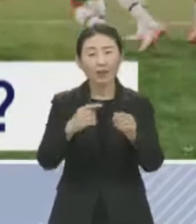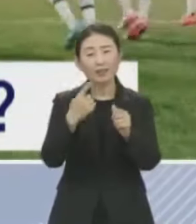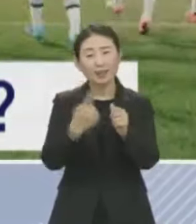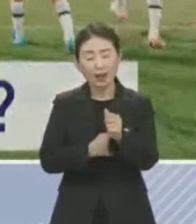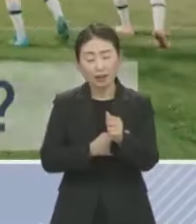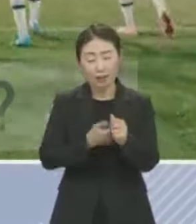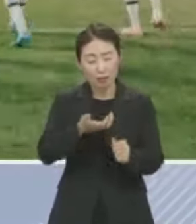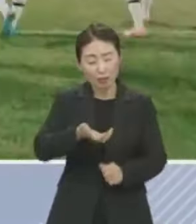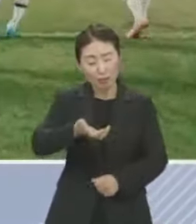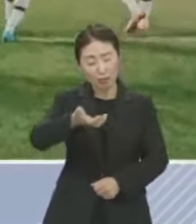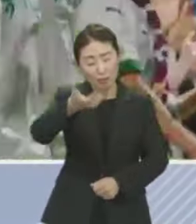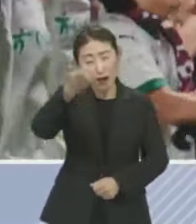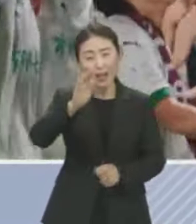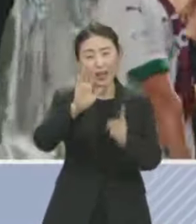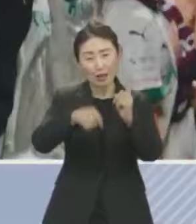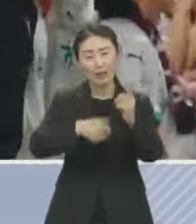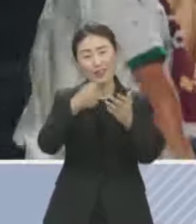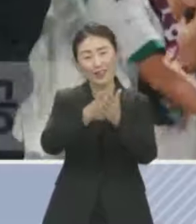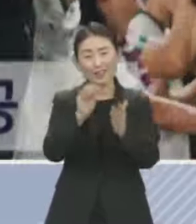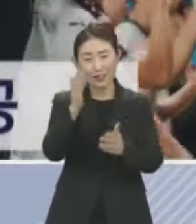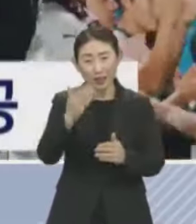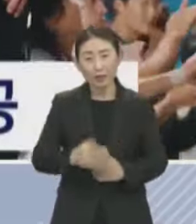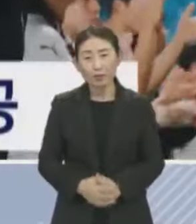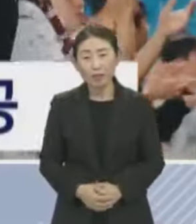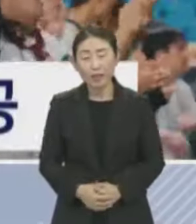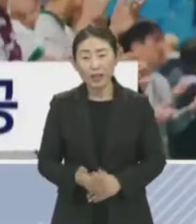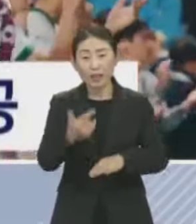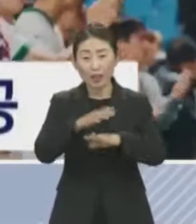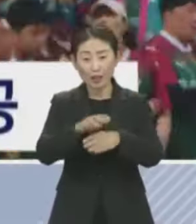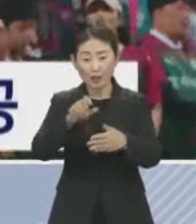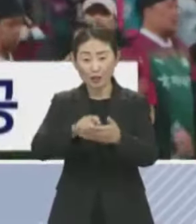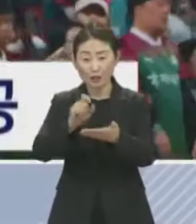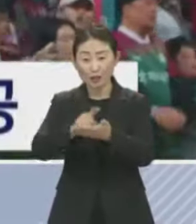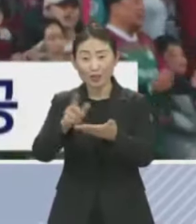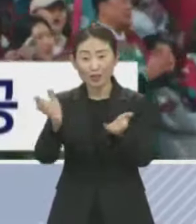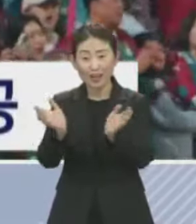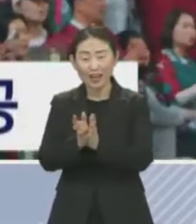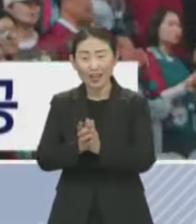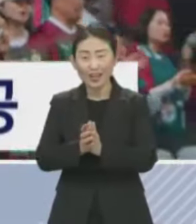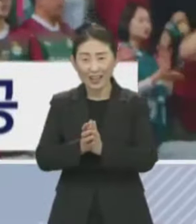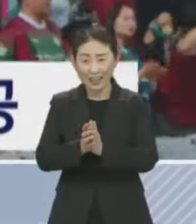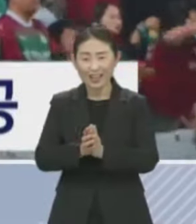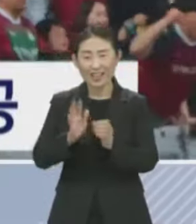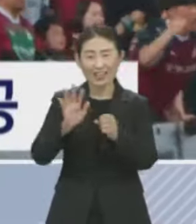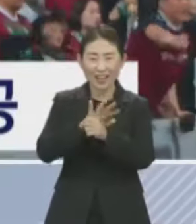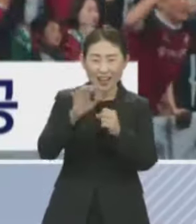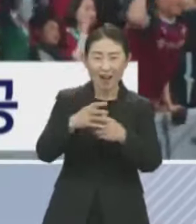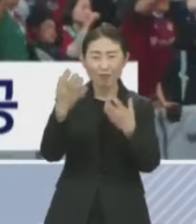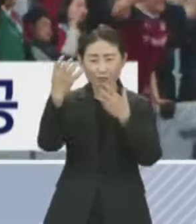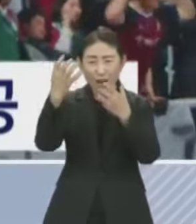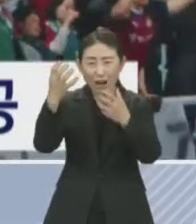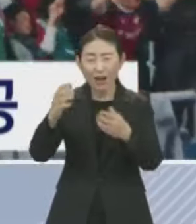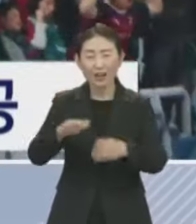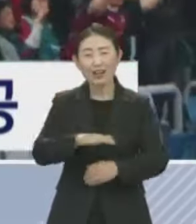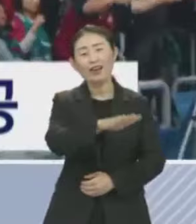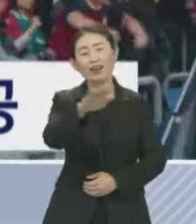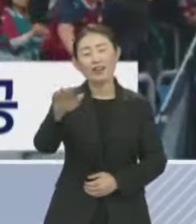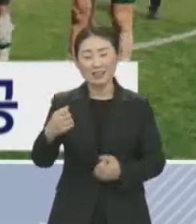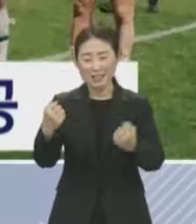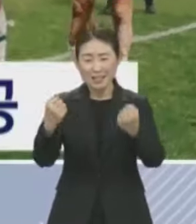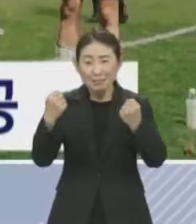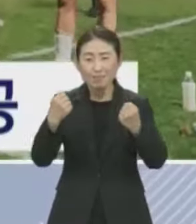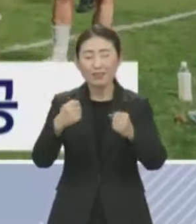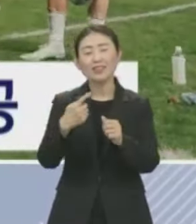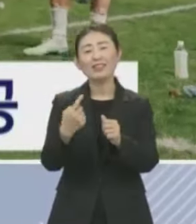결과가 있었던 것 같고요. 또 우리 대전 하나시티즌을 사랑해주시는 팬 여러분들 또 대전 시민 여러분들의 성원에